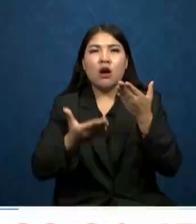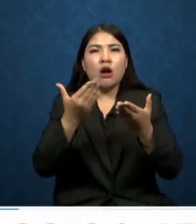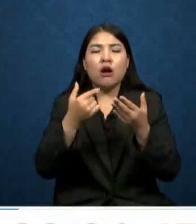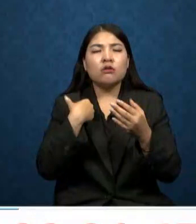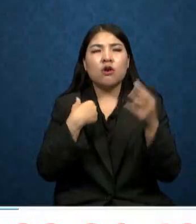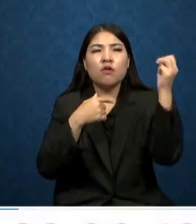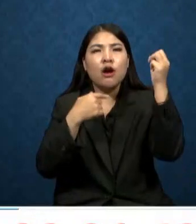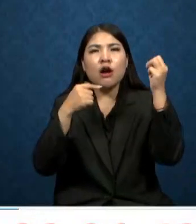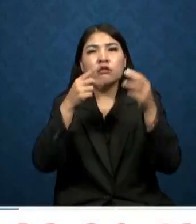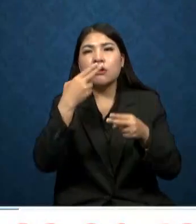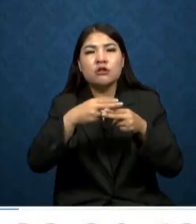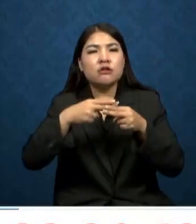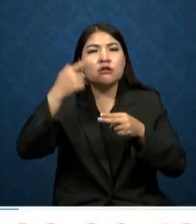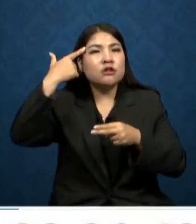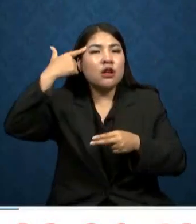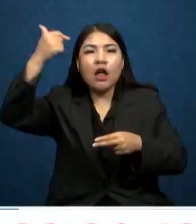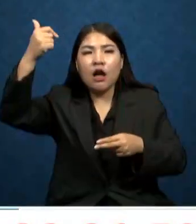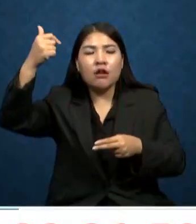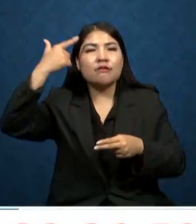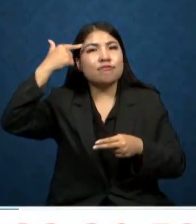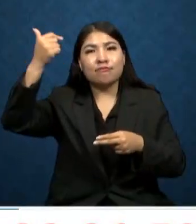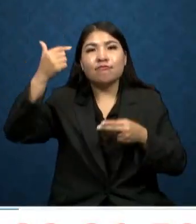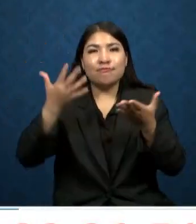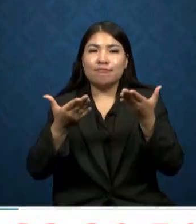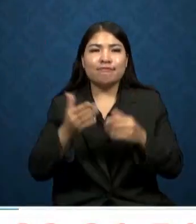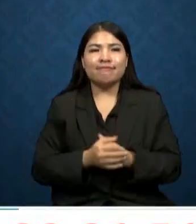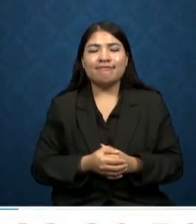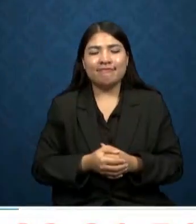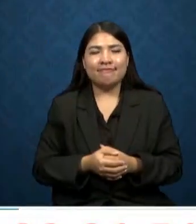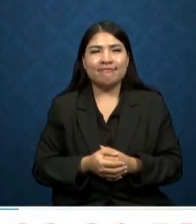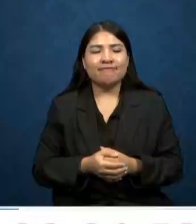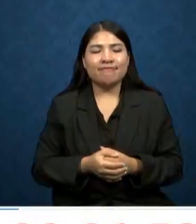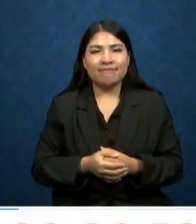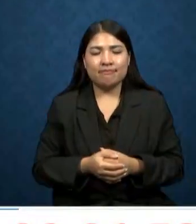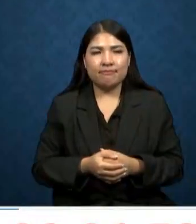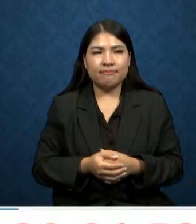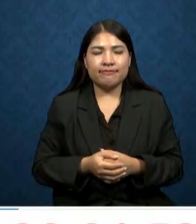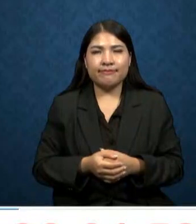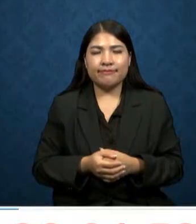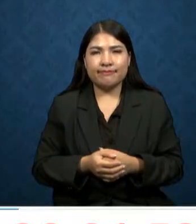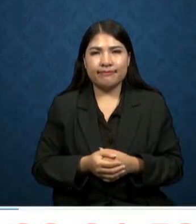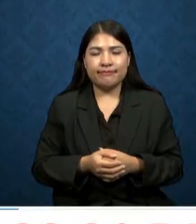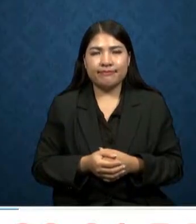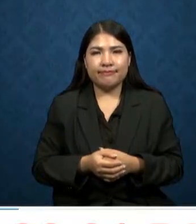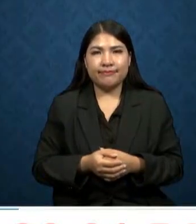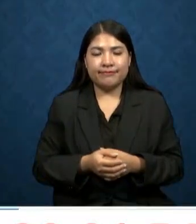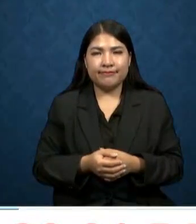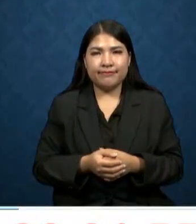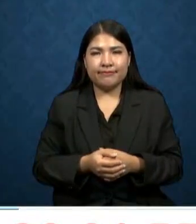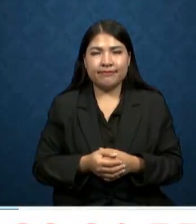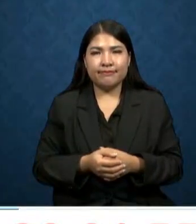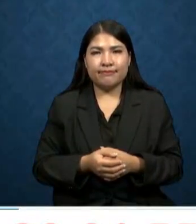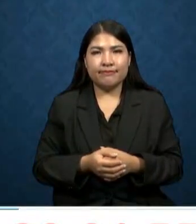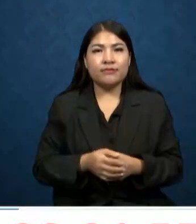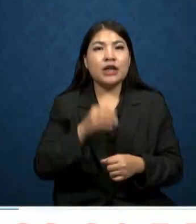ฉลาดมากหรืออะไรทำนองนั้นนะฮะแล้วอีกอย่างนึงสามารถทำ